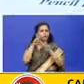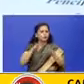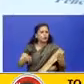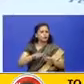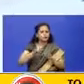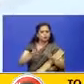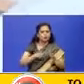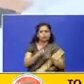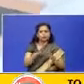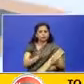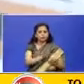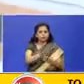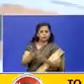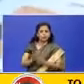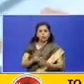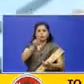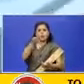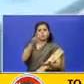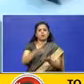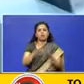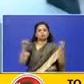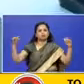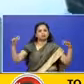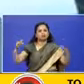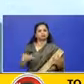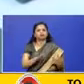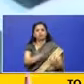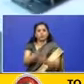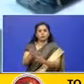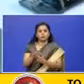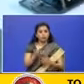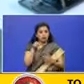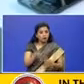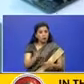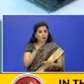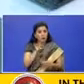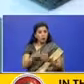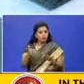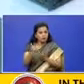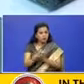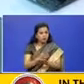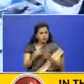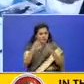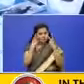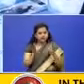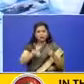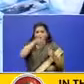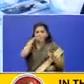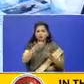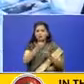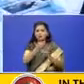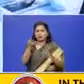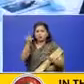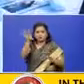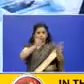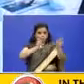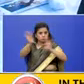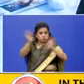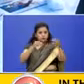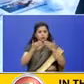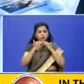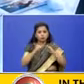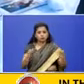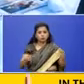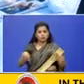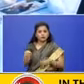के लिए पहली बार एक मंच पर आए। इस मेले में देश भर से चुनकर आए स्टूडेंट्स